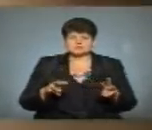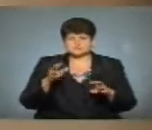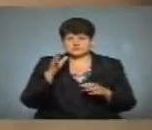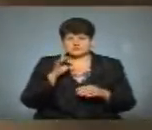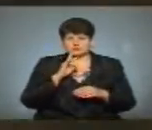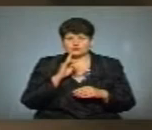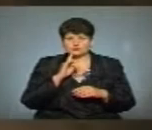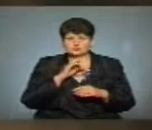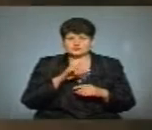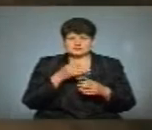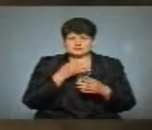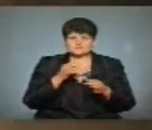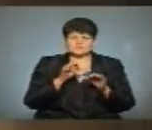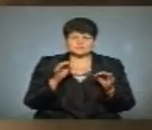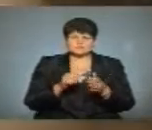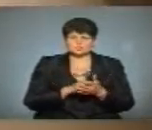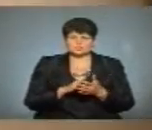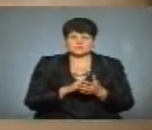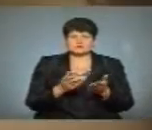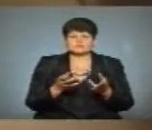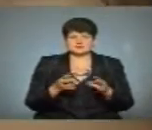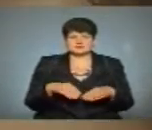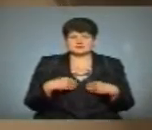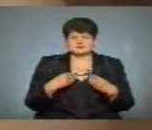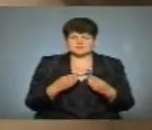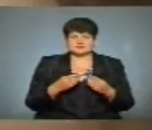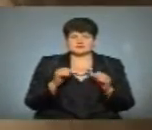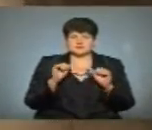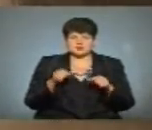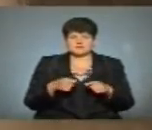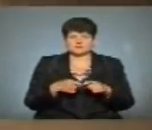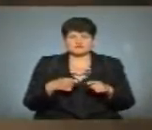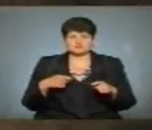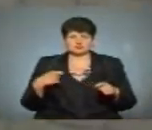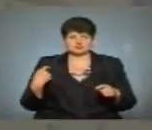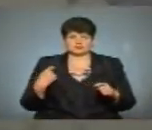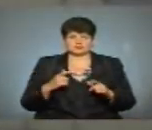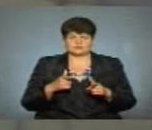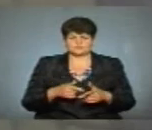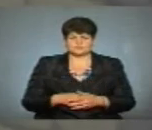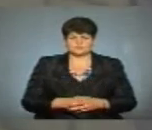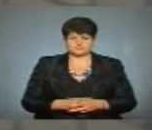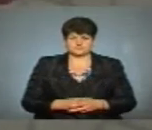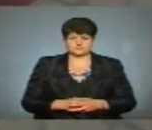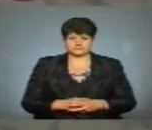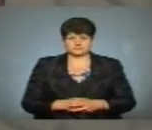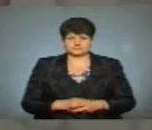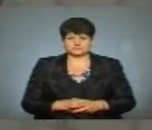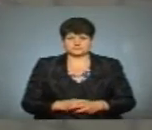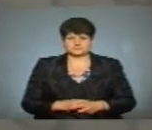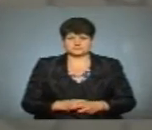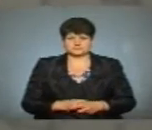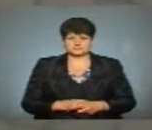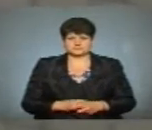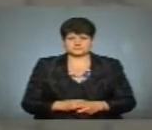поки що не оприлюднило жодних документів, які б надавали вступникам право на відстрочку від призову. Діана Ярошенко, Марта Журавель, Андрій